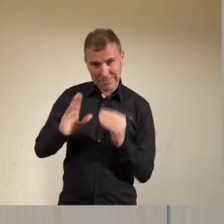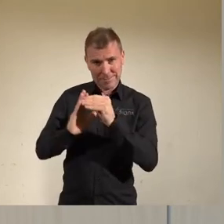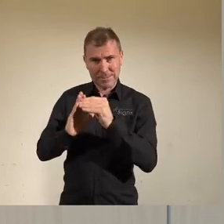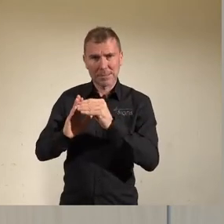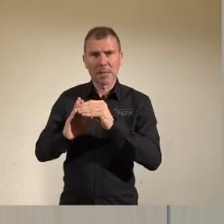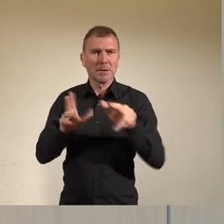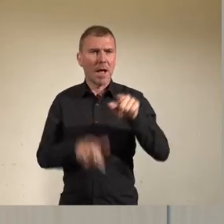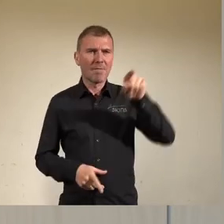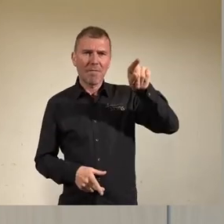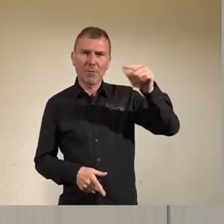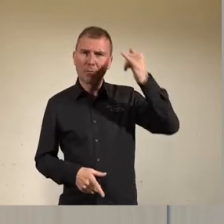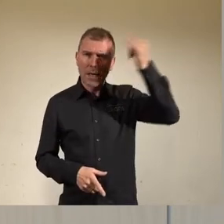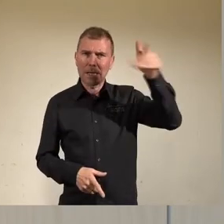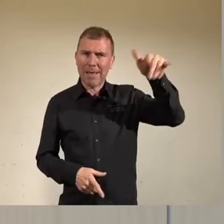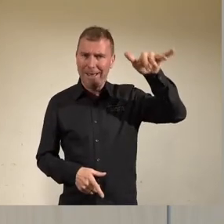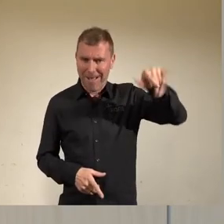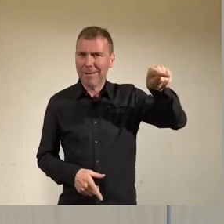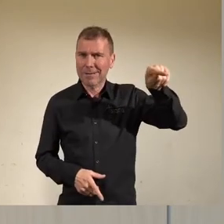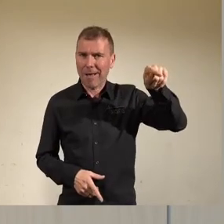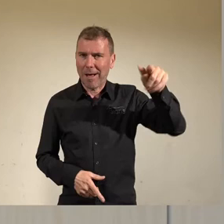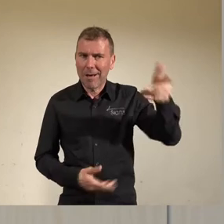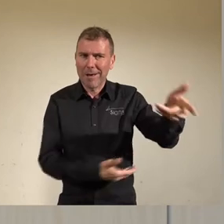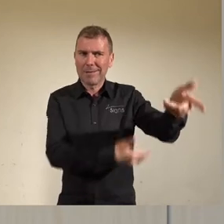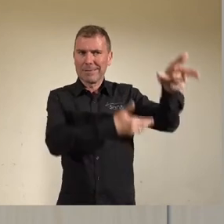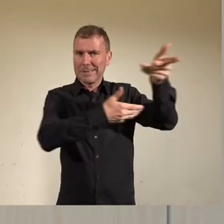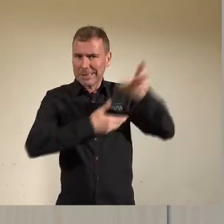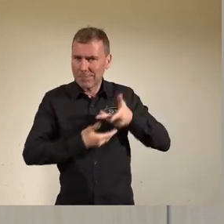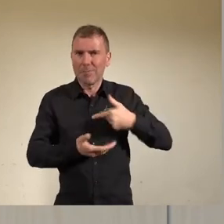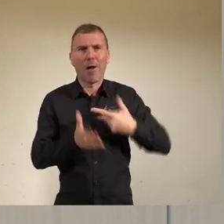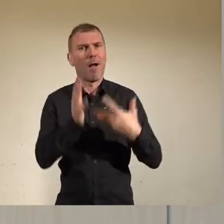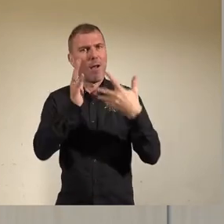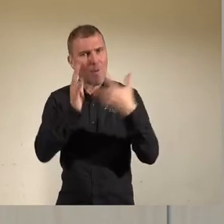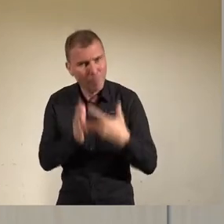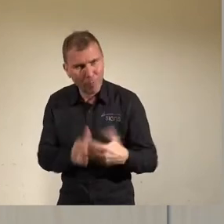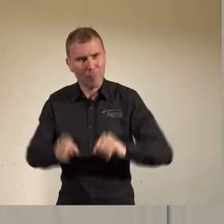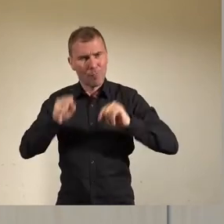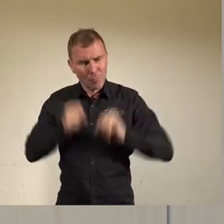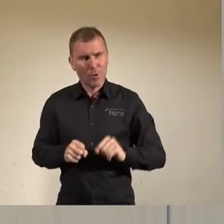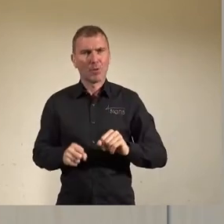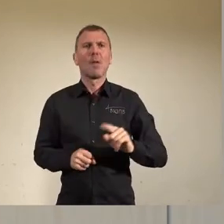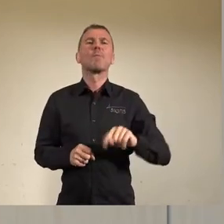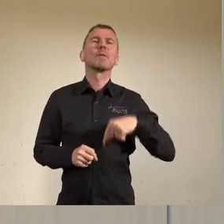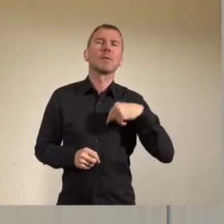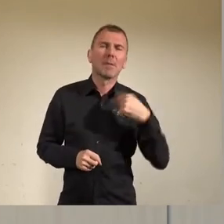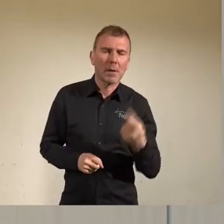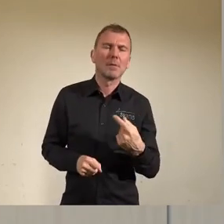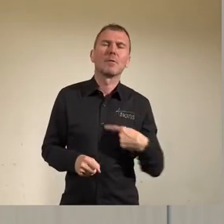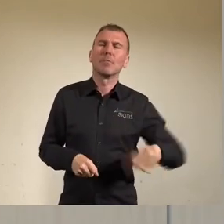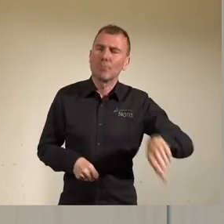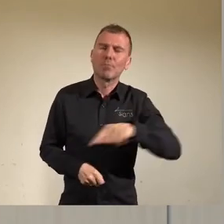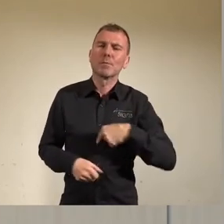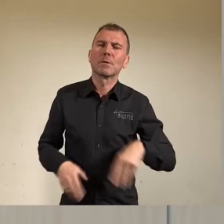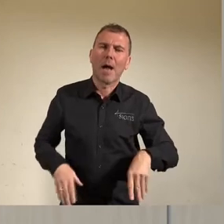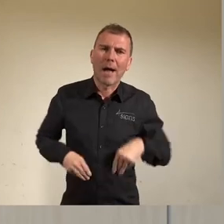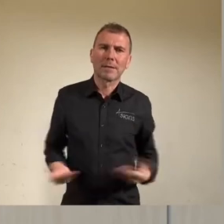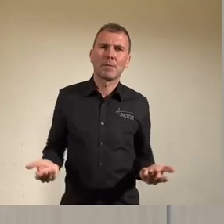ihre Ideen, die sie sehr wohl hat, überprüfen und dann vorlegen kann. Und dann müssen wir sie natürlich politisch mittragen. Das